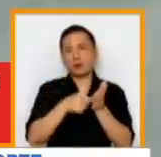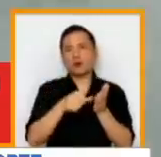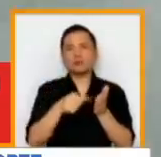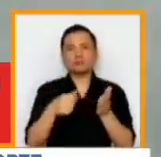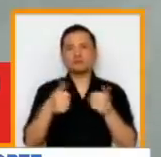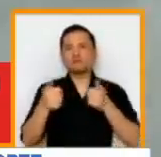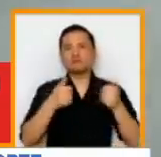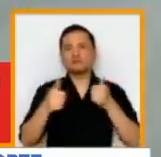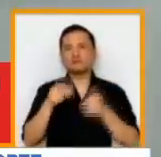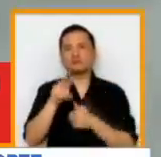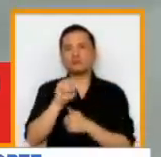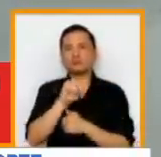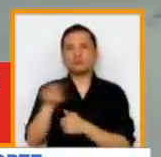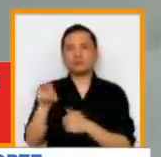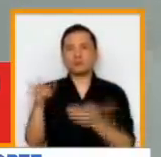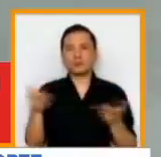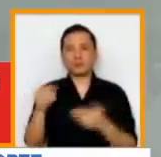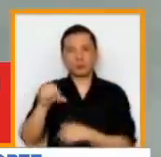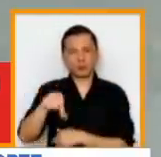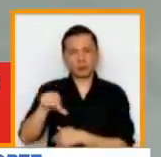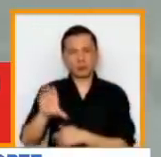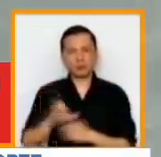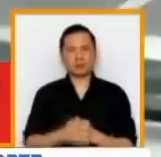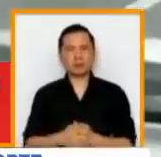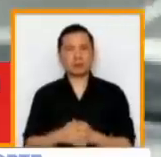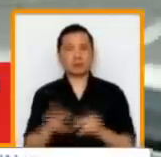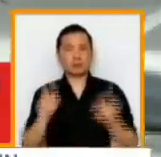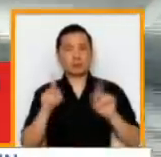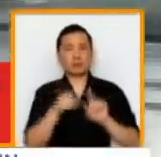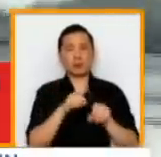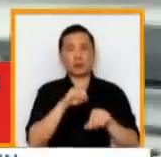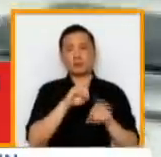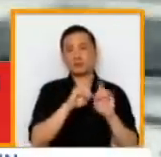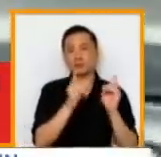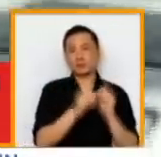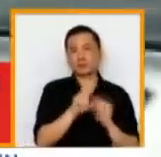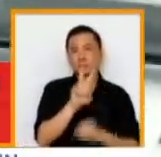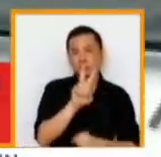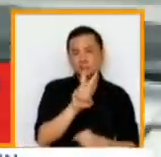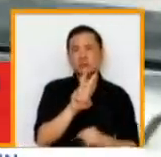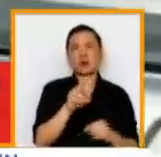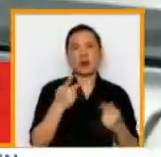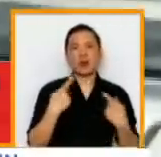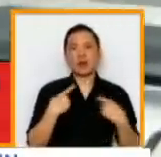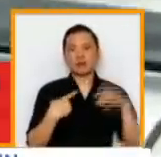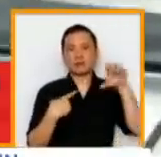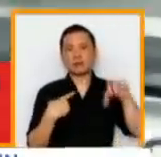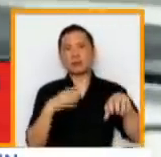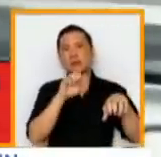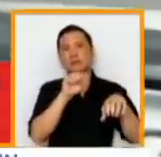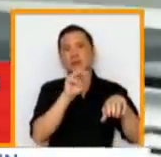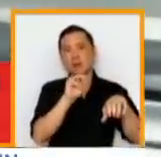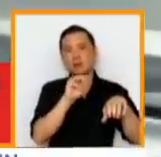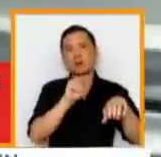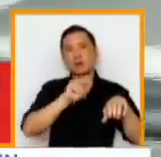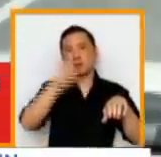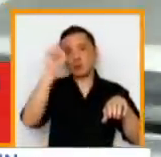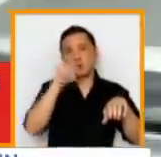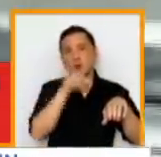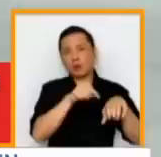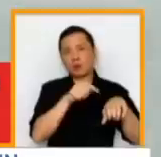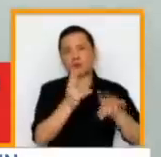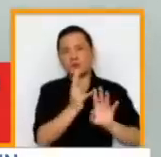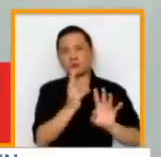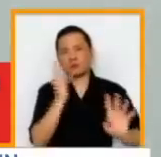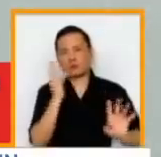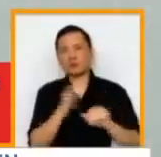sa Quezon City. Ang mga residente ng District 2 ay sa satellite registration sa SM North EDSA nakapila. Paikot ang pila sa labas